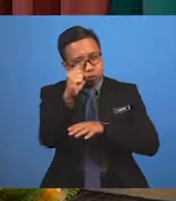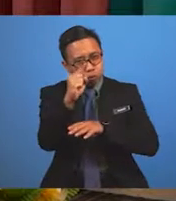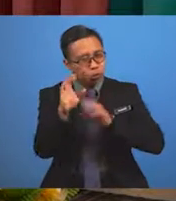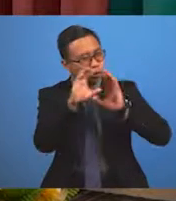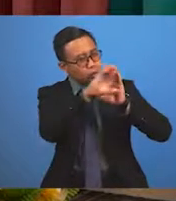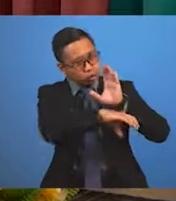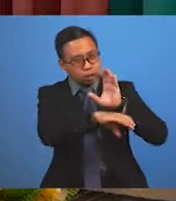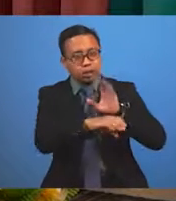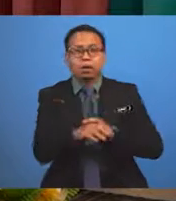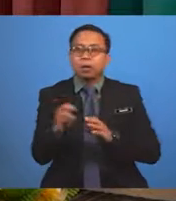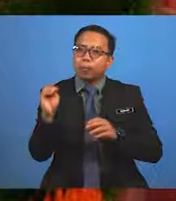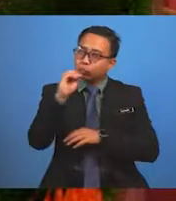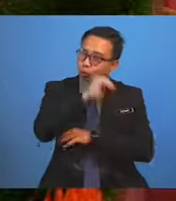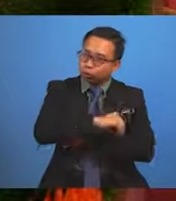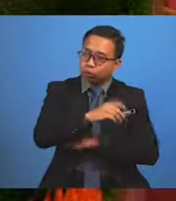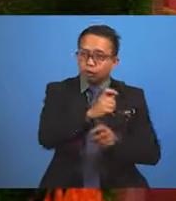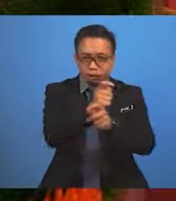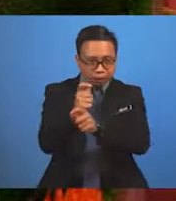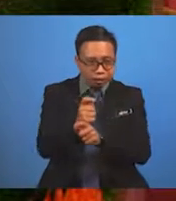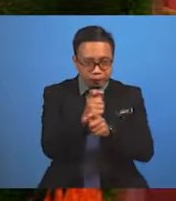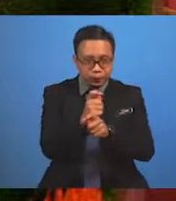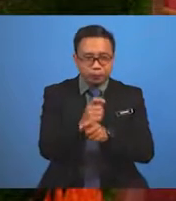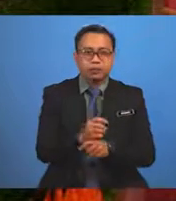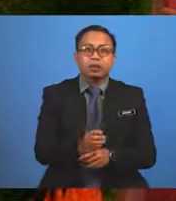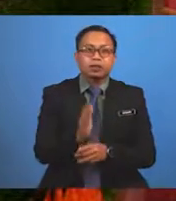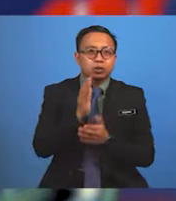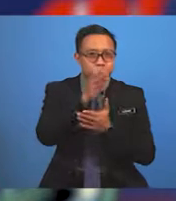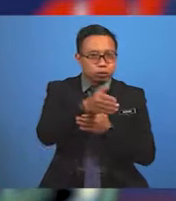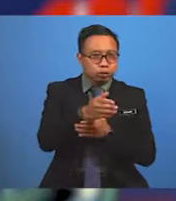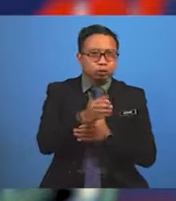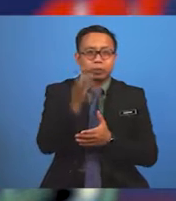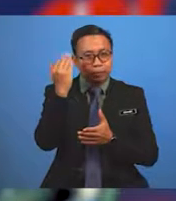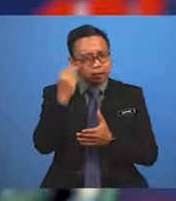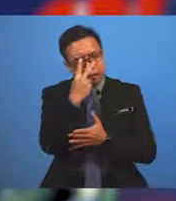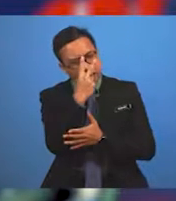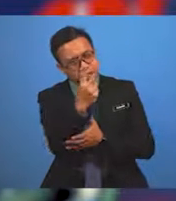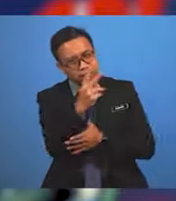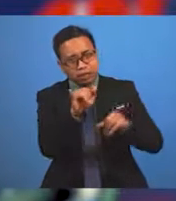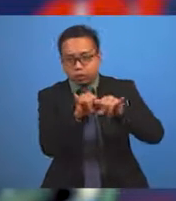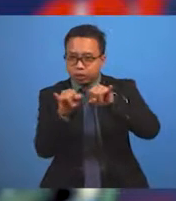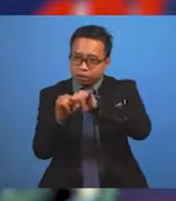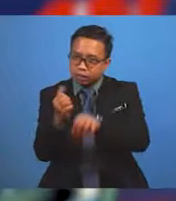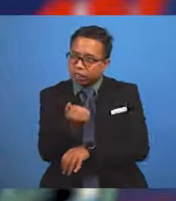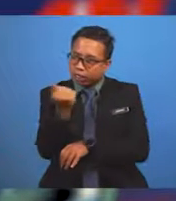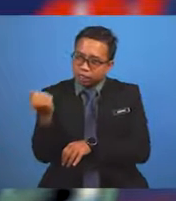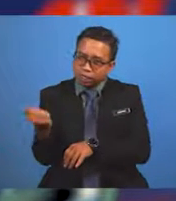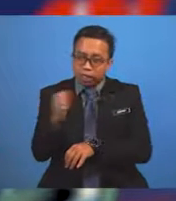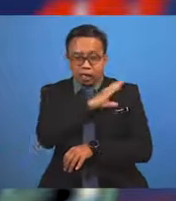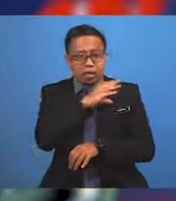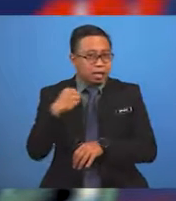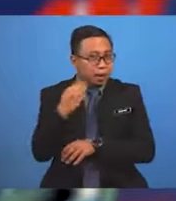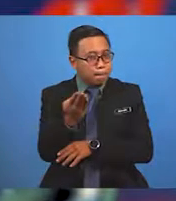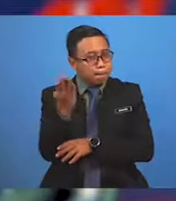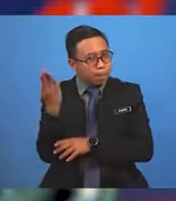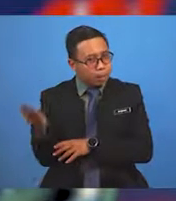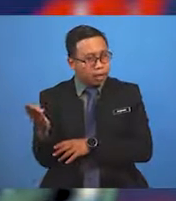mencegah musuh ternakan ini. Seterusnya, mari kita lihat apakah jenis peralatan dan bahan